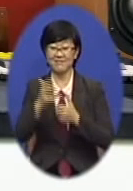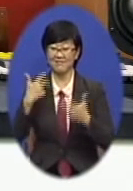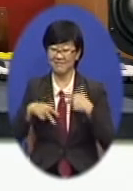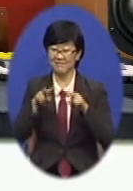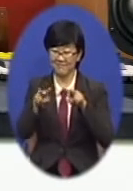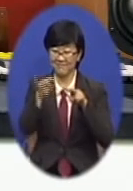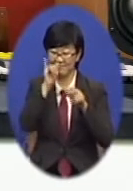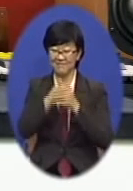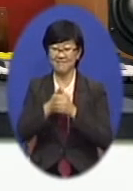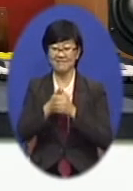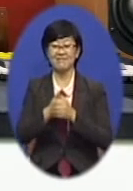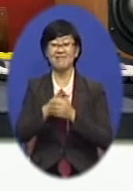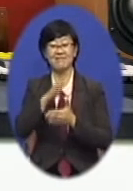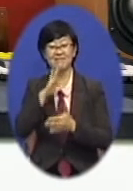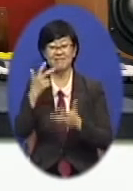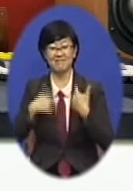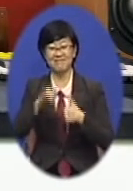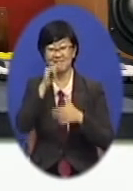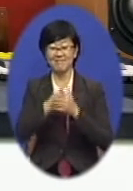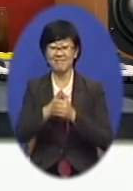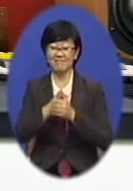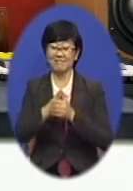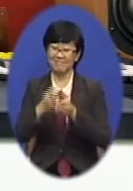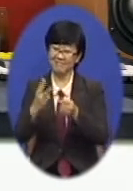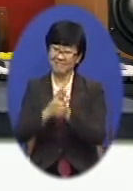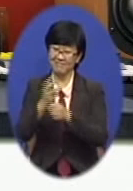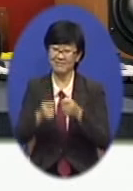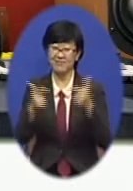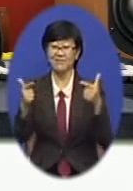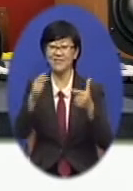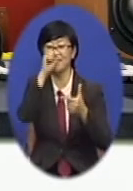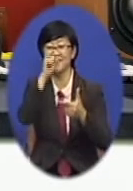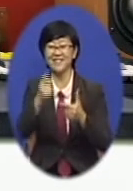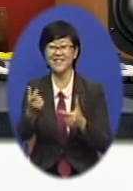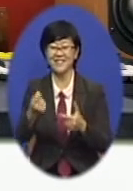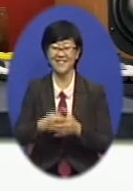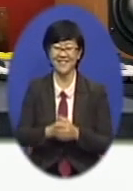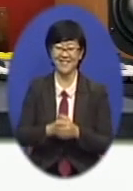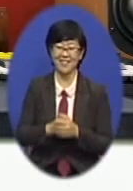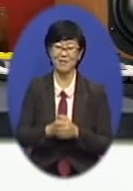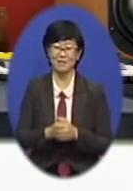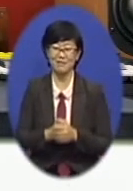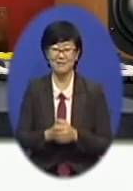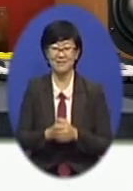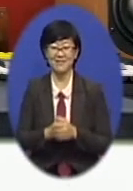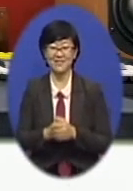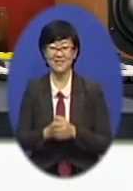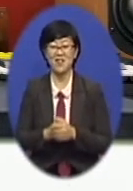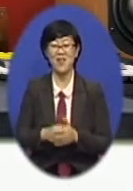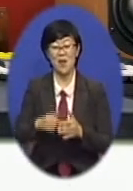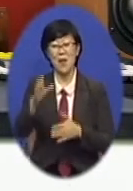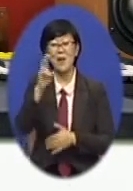보는 거예요. 참 네. 재밌어요. 아유, 알았습니다. 한 3시간씩 늘려줬으면 좋겠어요. 네, 예, 아유, 고맙습니다. 네, 자, 네,